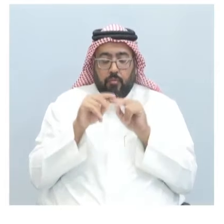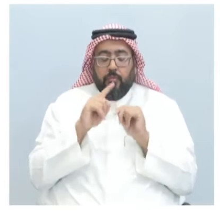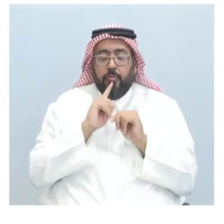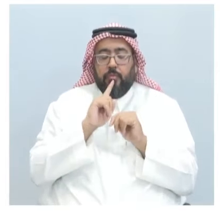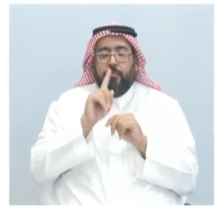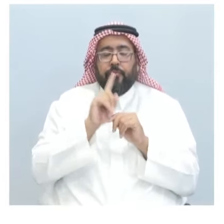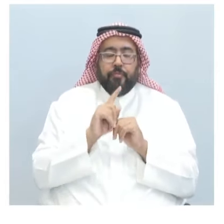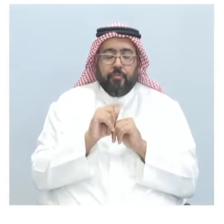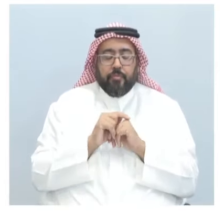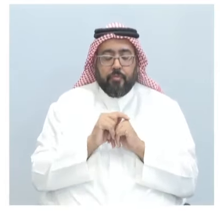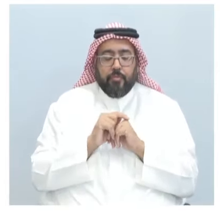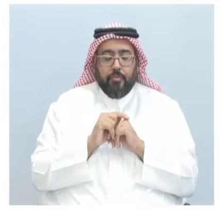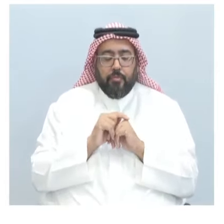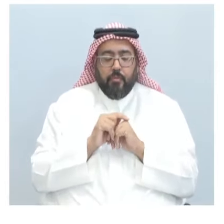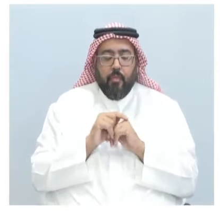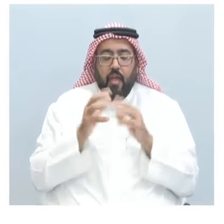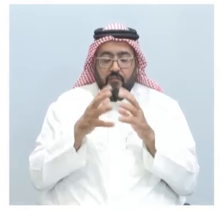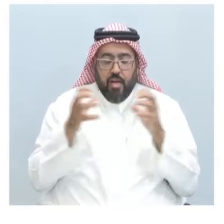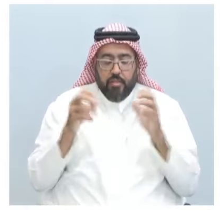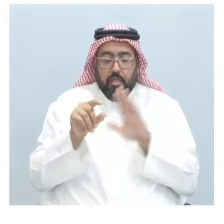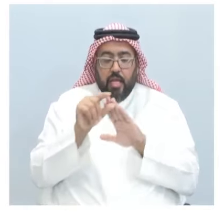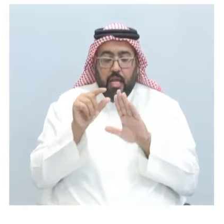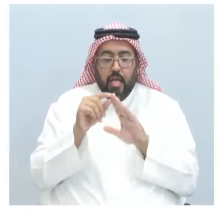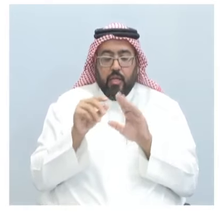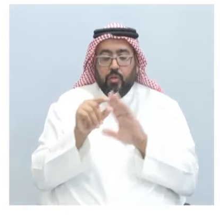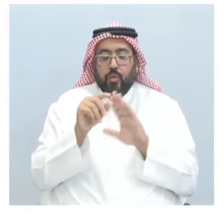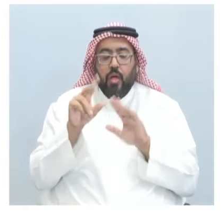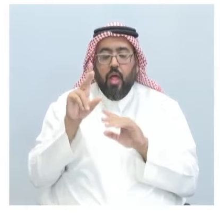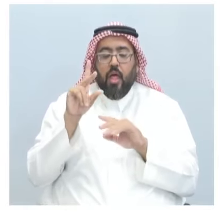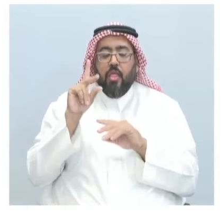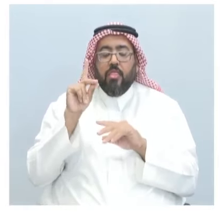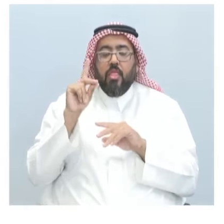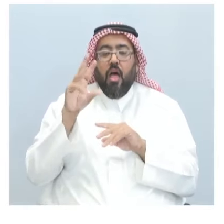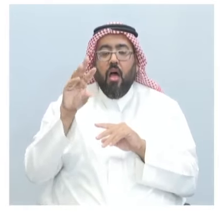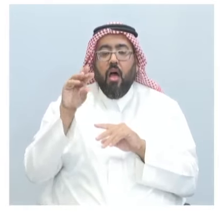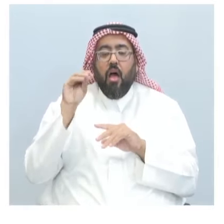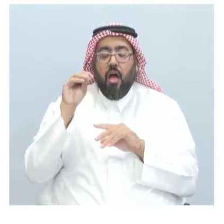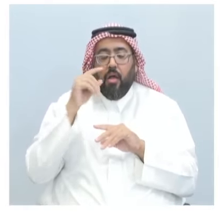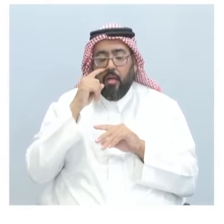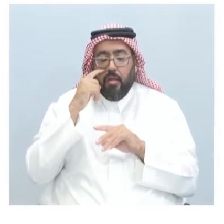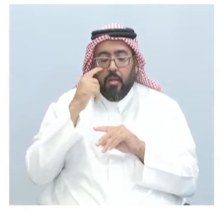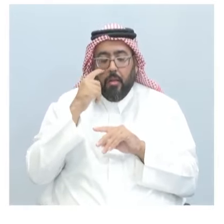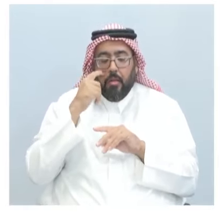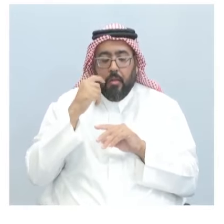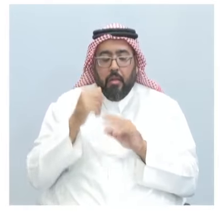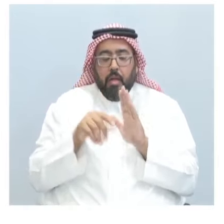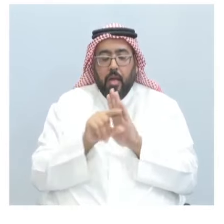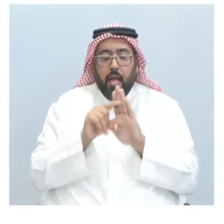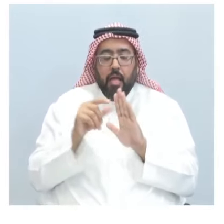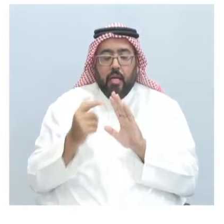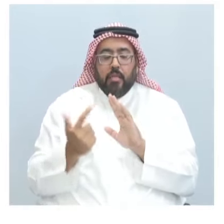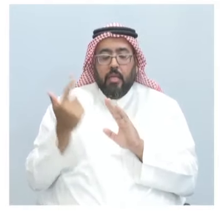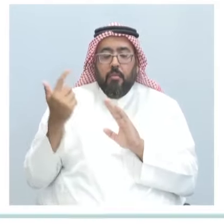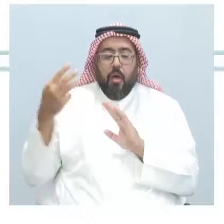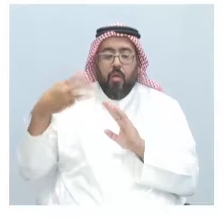سبحانه وتعالى سوف نفسر الايات من سوره طه من الايه ال7 الى الايه ال من